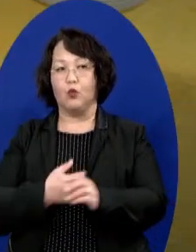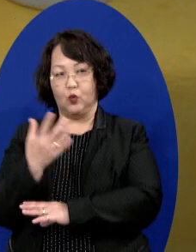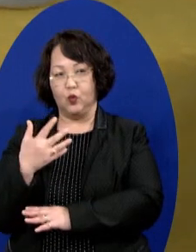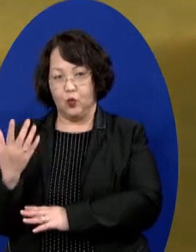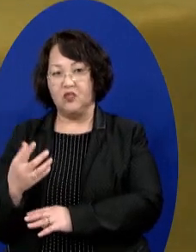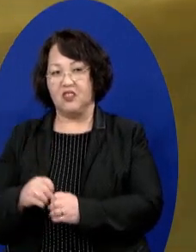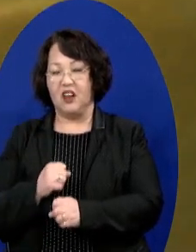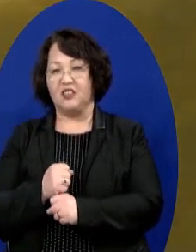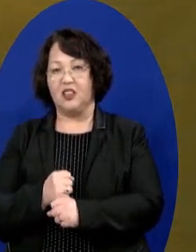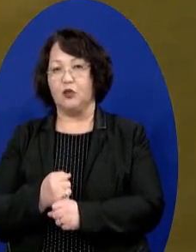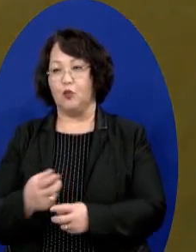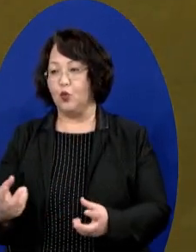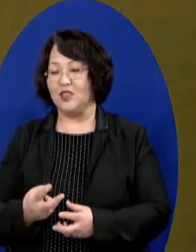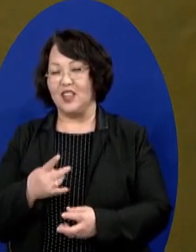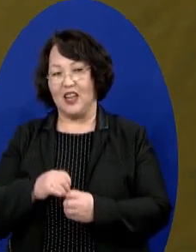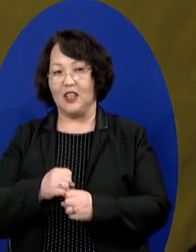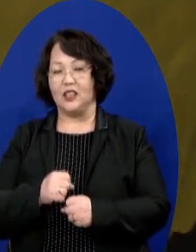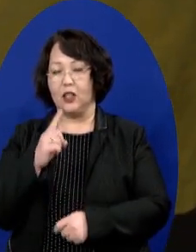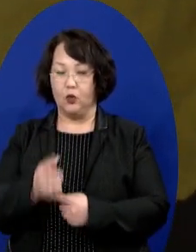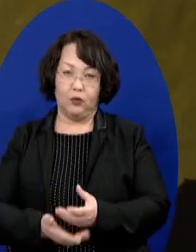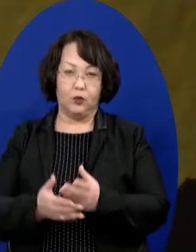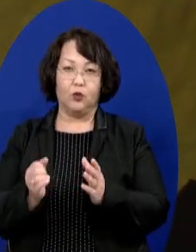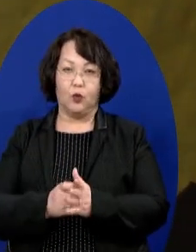ажлыг үрдүнд хүргэх ач холбогдолтойг хилж байна.